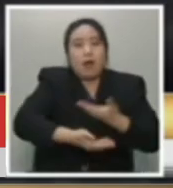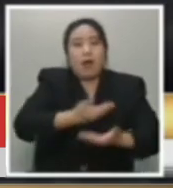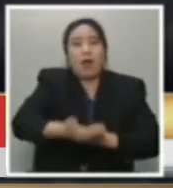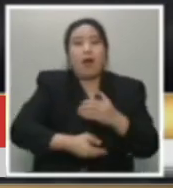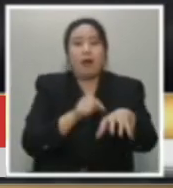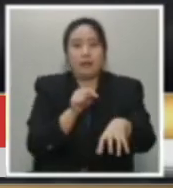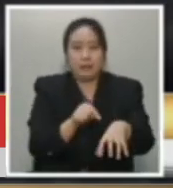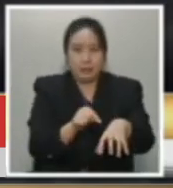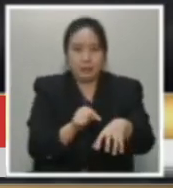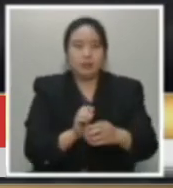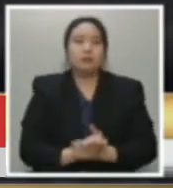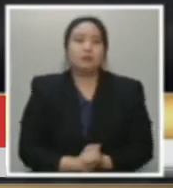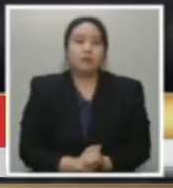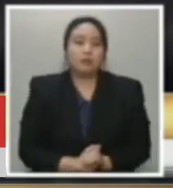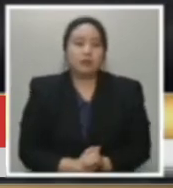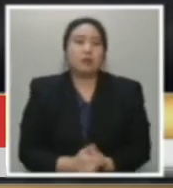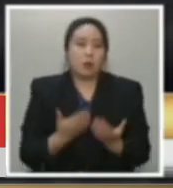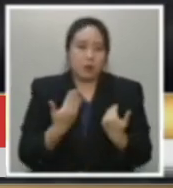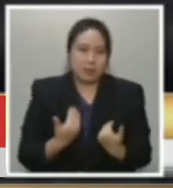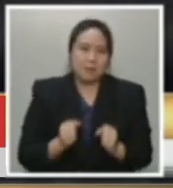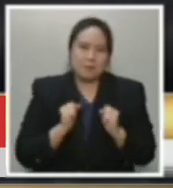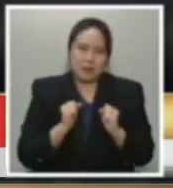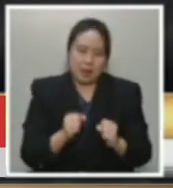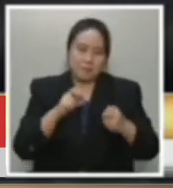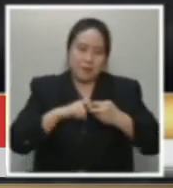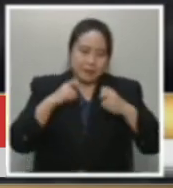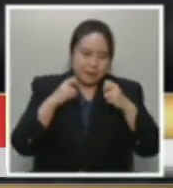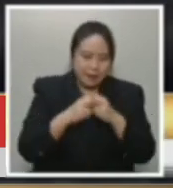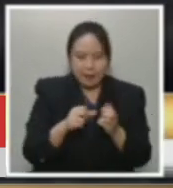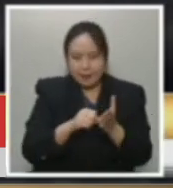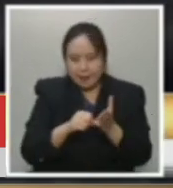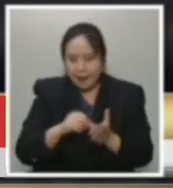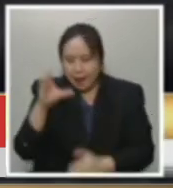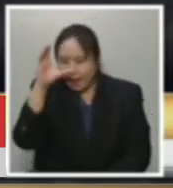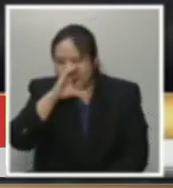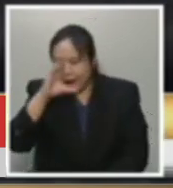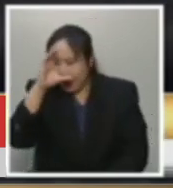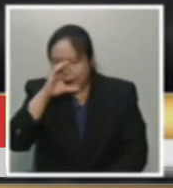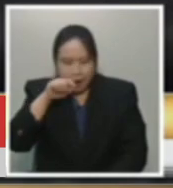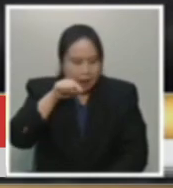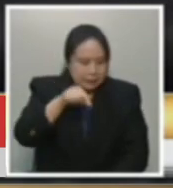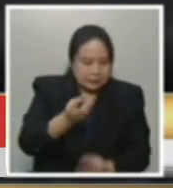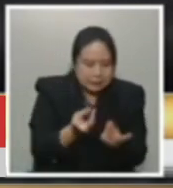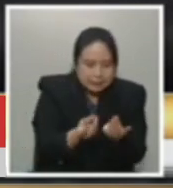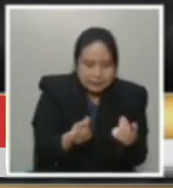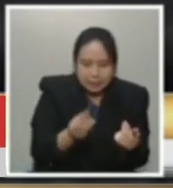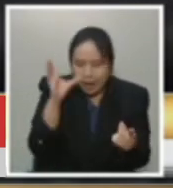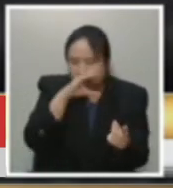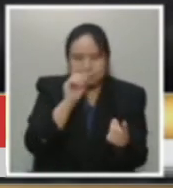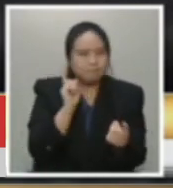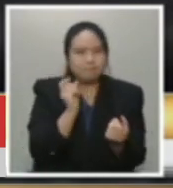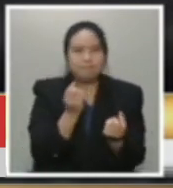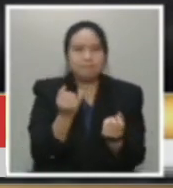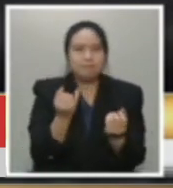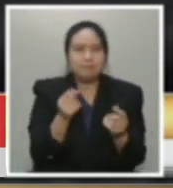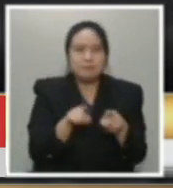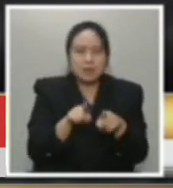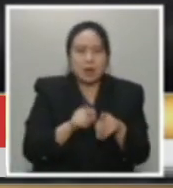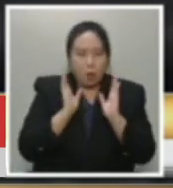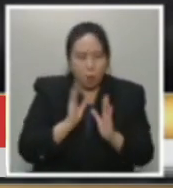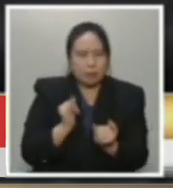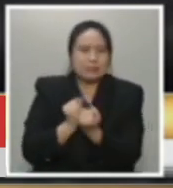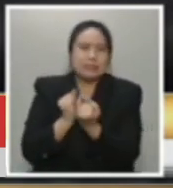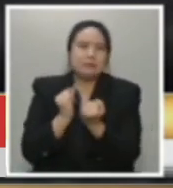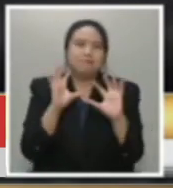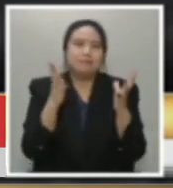านครับจังหวัดได้พยายามแก้ปัญหายังหาที่ดินที่ติดกับถนนสาเสร็จไม่ได้เลยแก้ที่ไหนคนก็ไม่ติดแต่ถ้ากรมทางหล